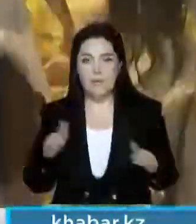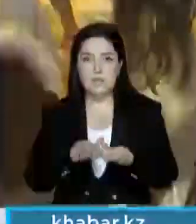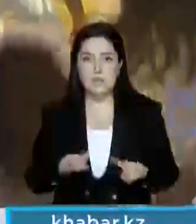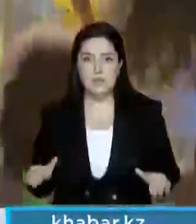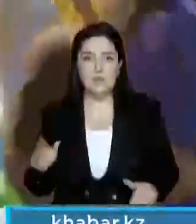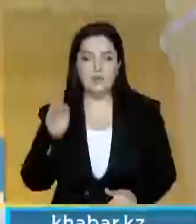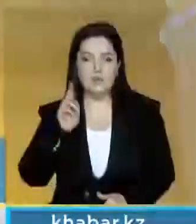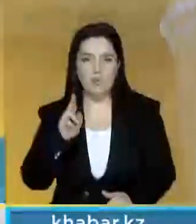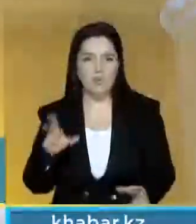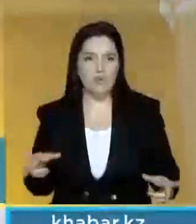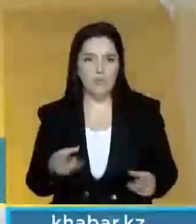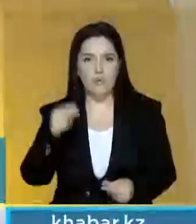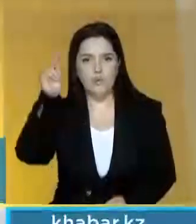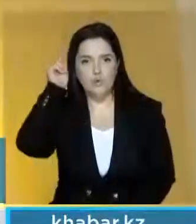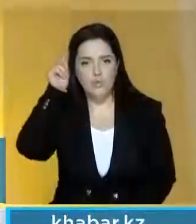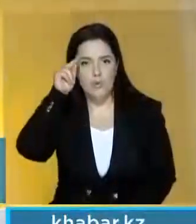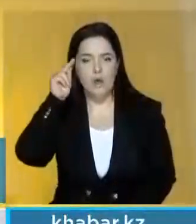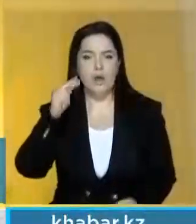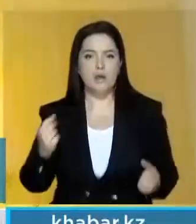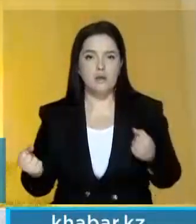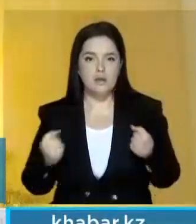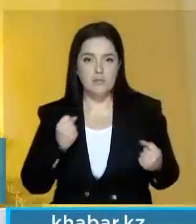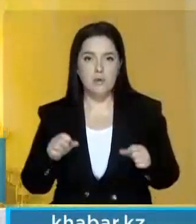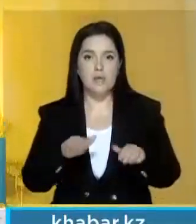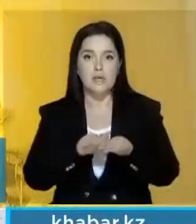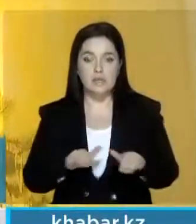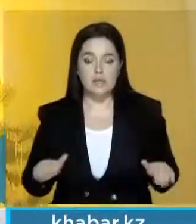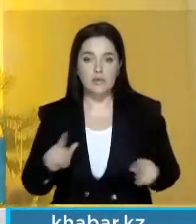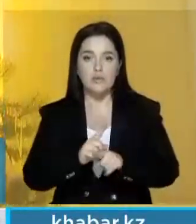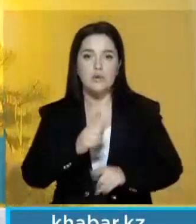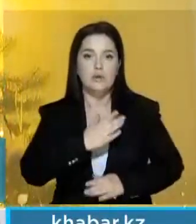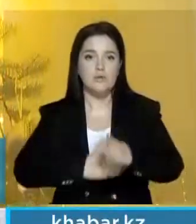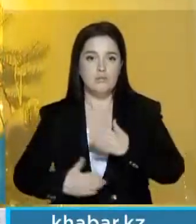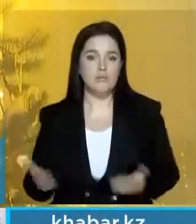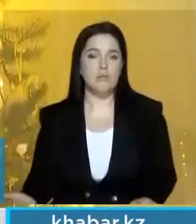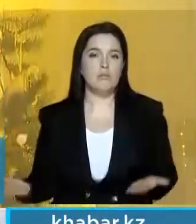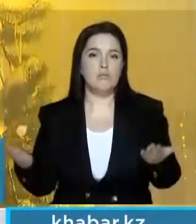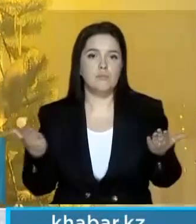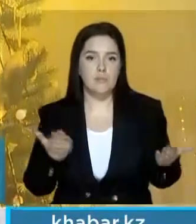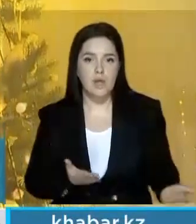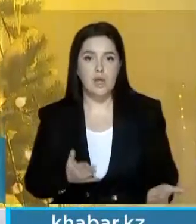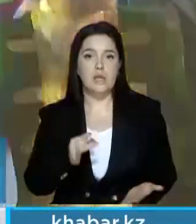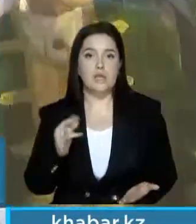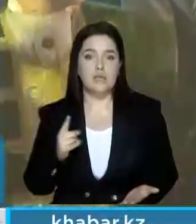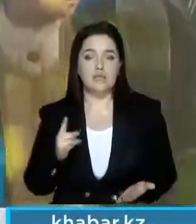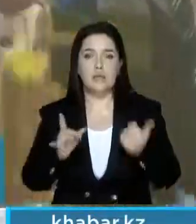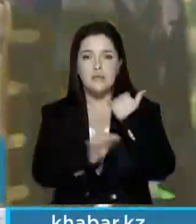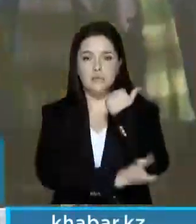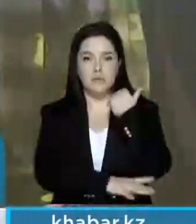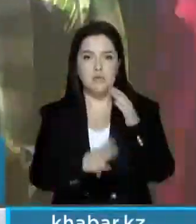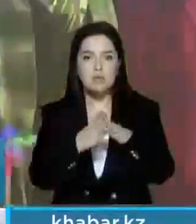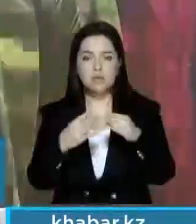в этом году особых успехов в учебе, творчестве или спорте. Среди них есть и дети с ограниченными возможностями и